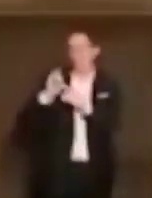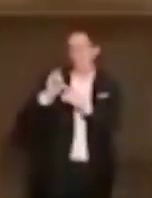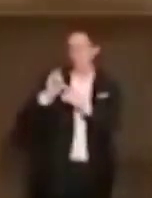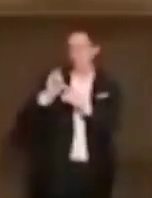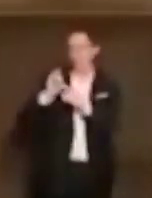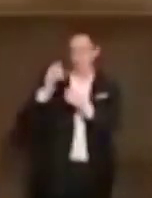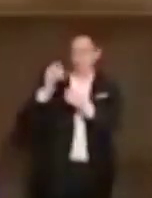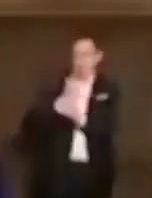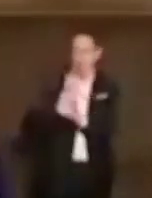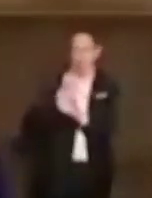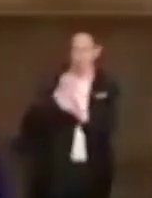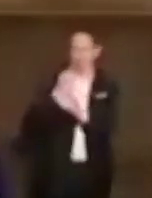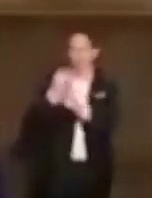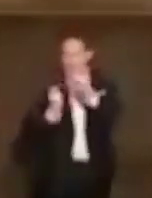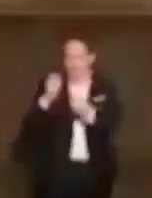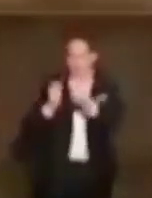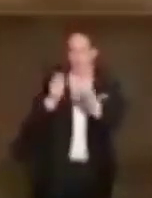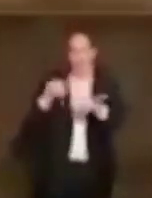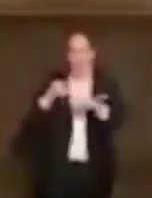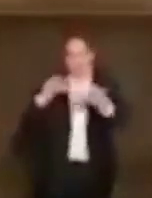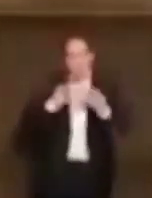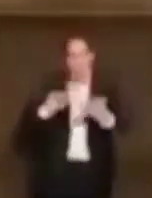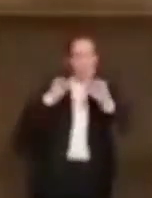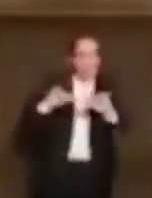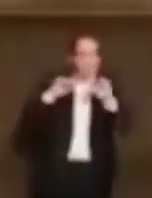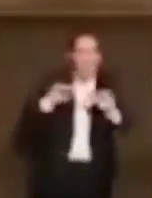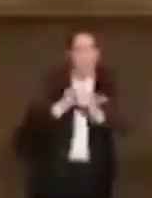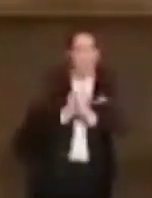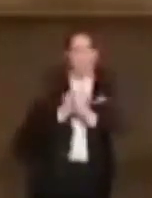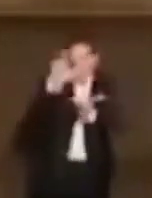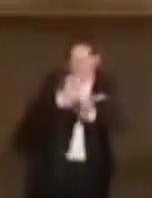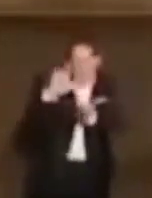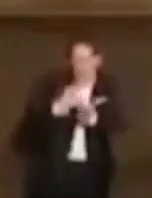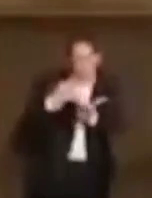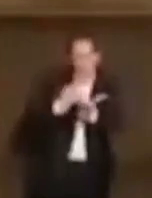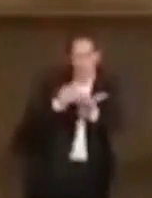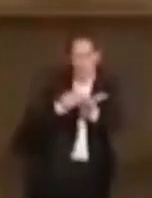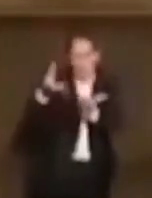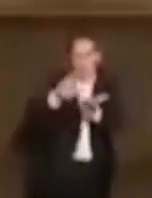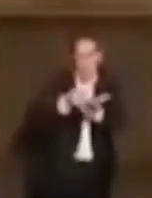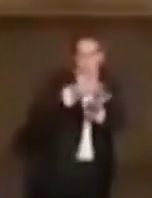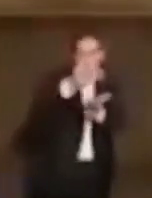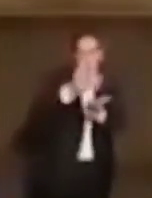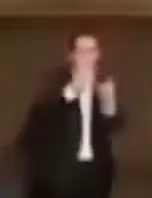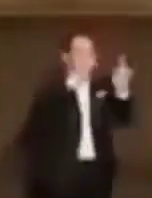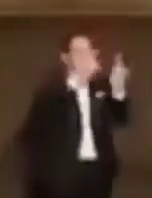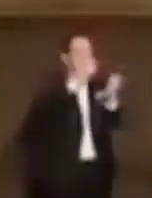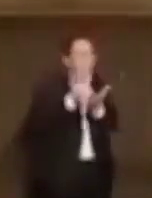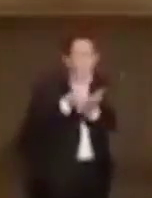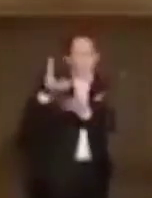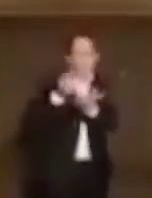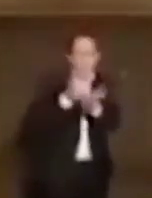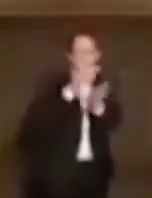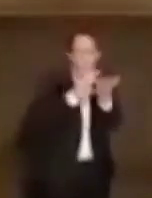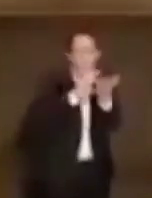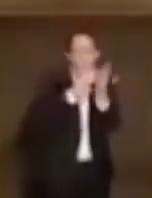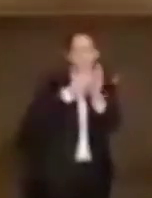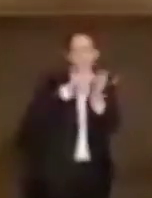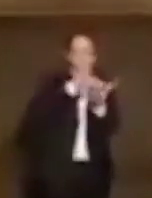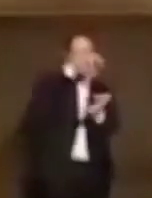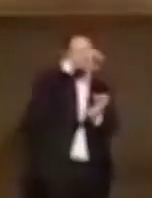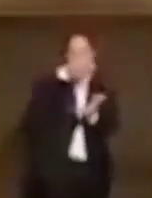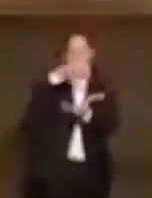کاری نیست که آنها کردند. کسانی که آنها را مقدس می دانید. من تکرار می